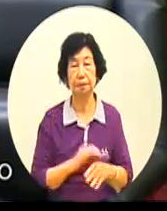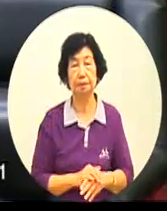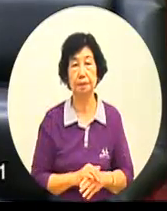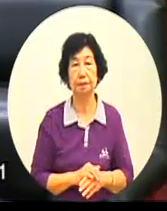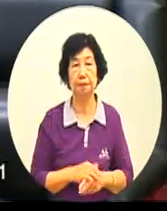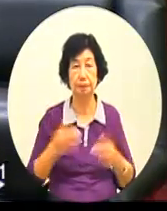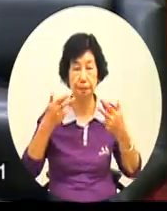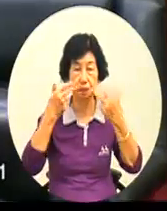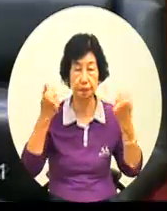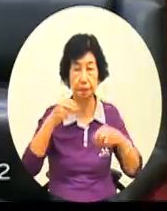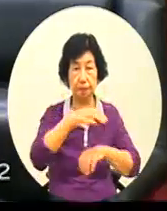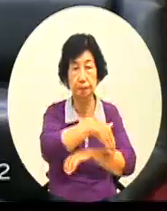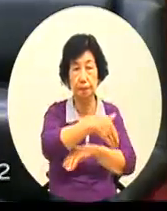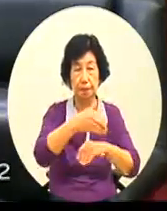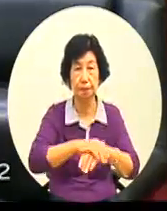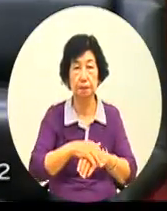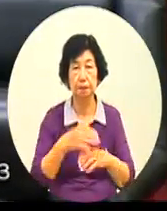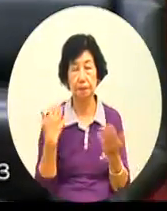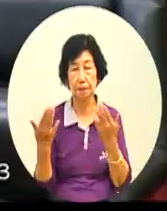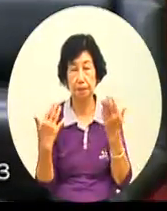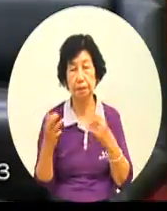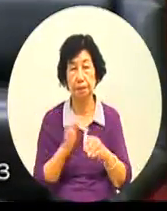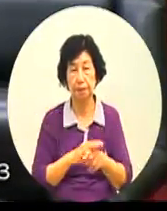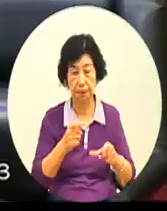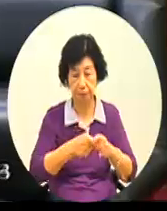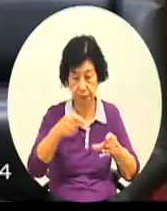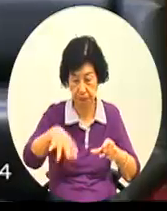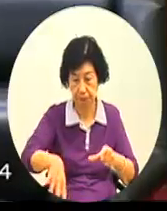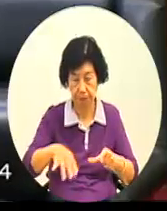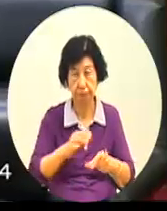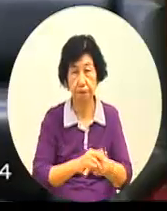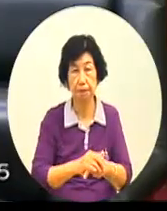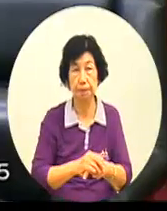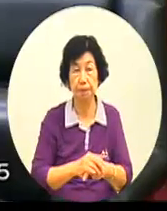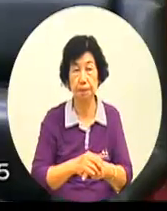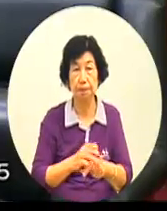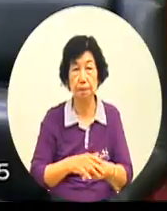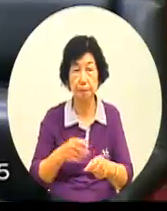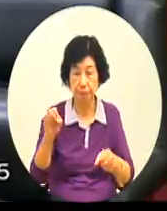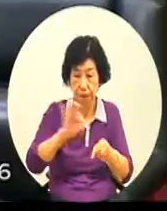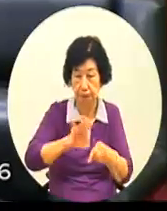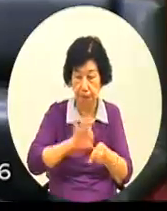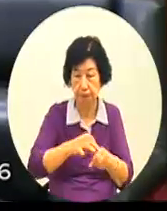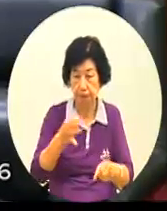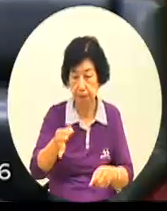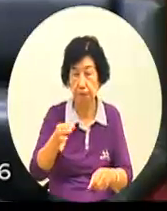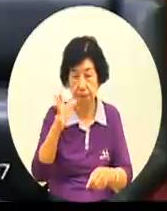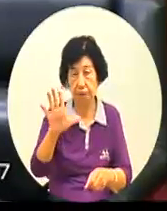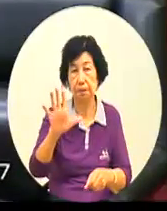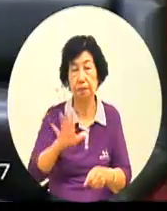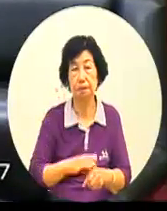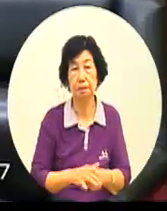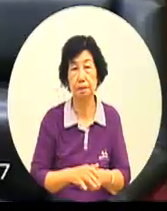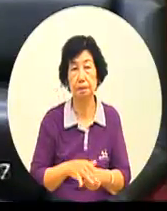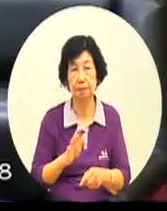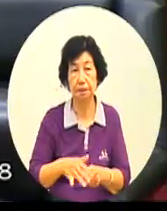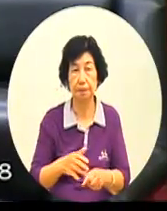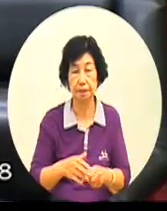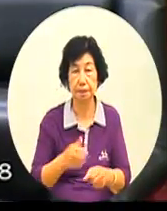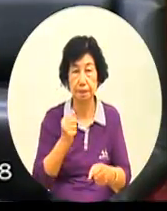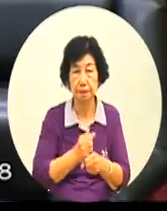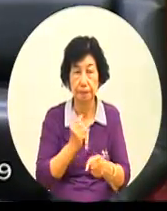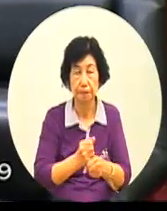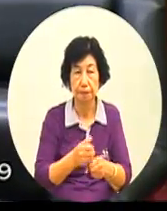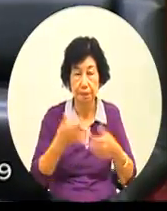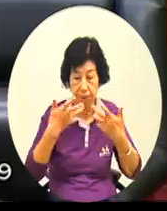也很清楚，我们公所里面有这样的一笔经费，让我们也做更多的事。那我们中央人民会这